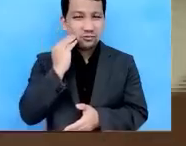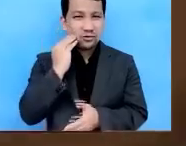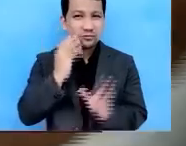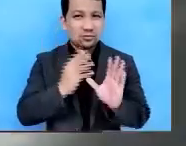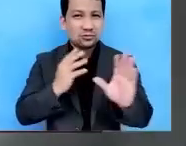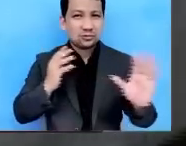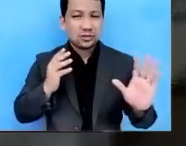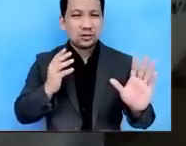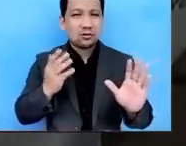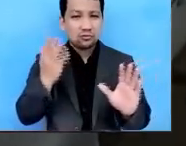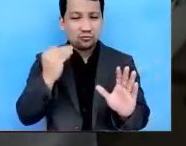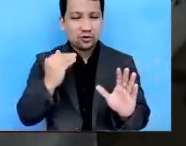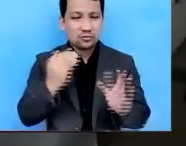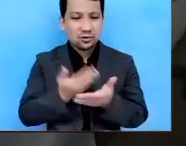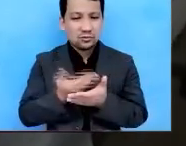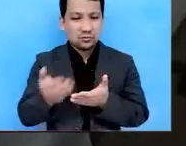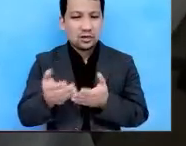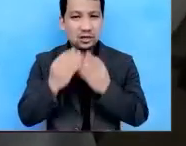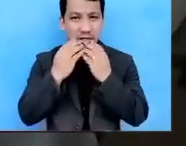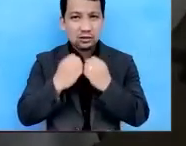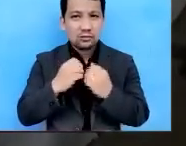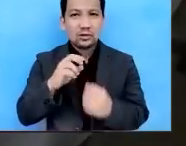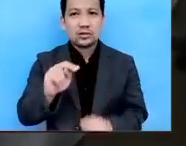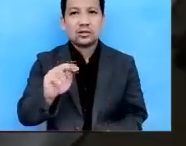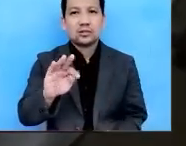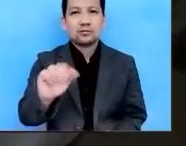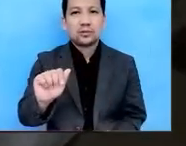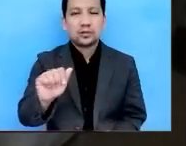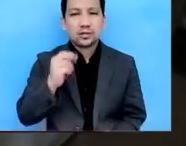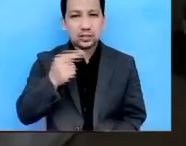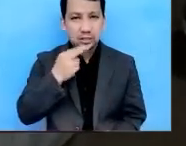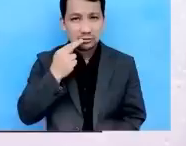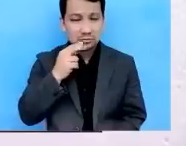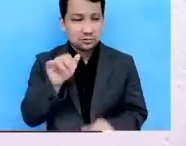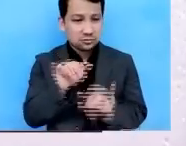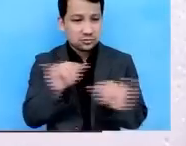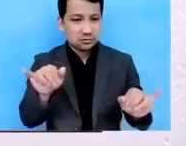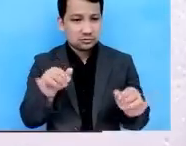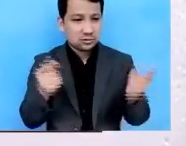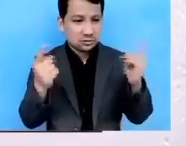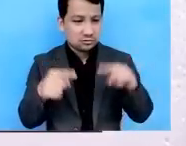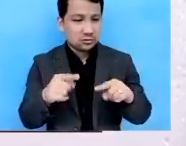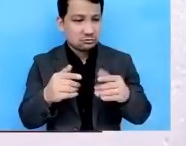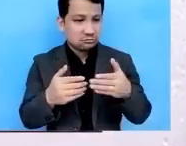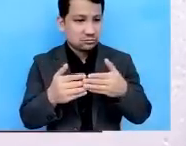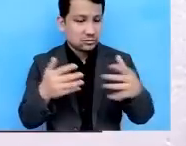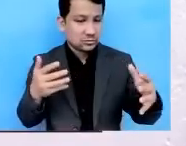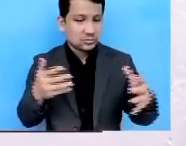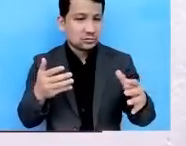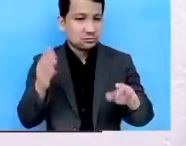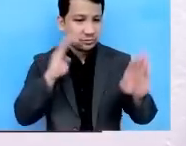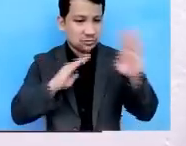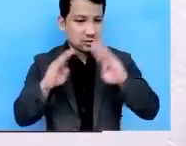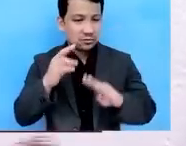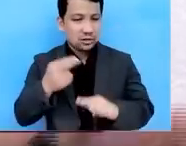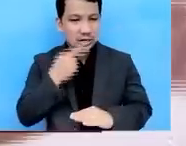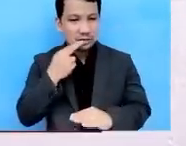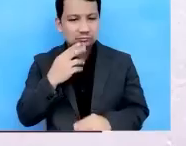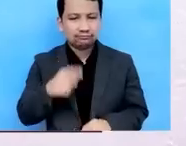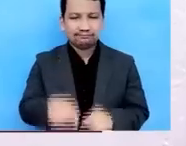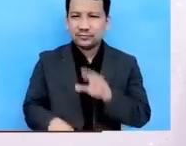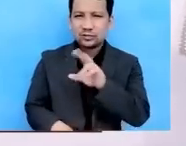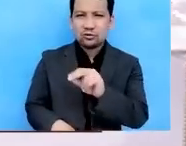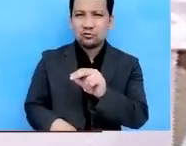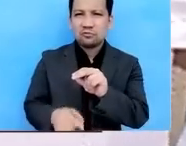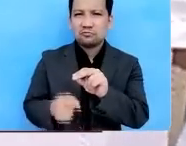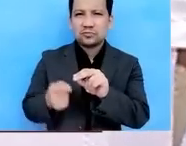tao para lang makabili ng murang NFA rice. Do you see this coming, sir? Another round of rice crisis? No, I don't. There is a chance